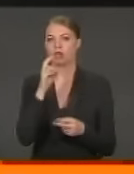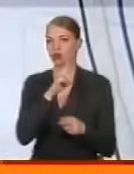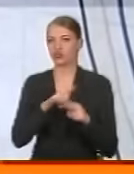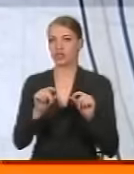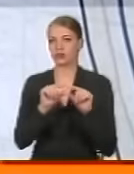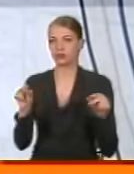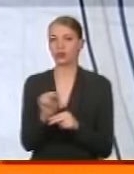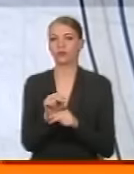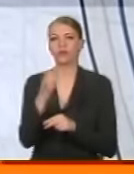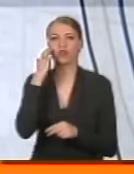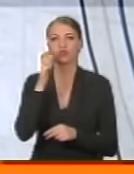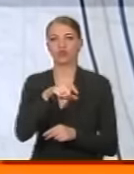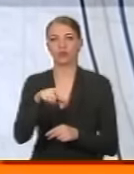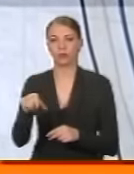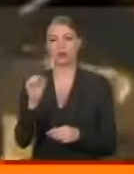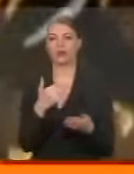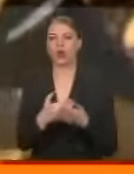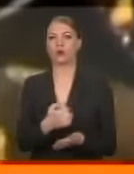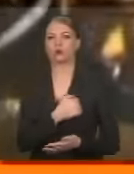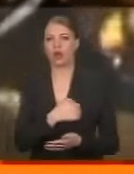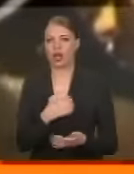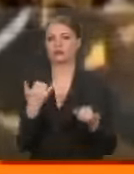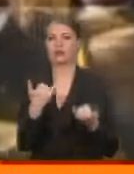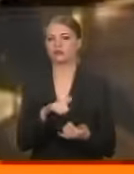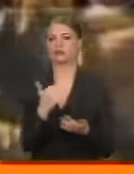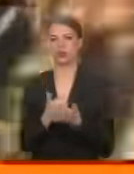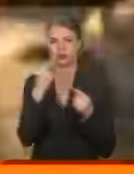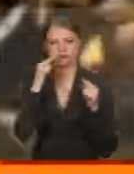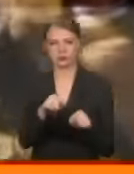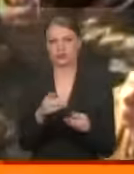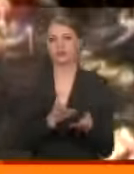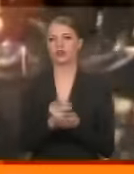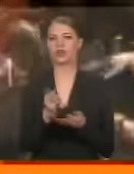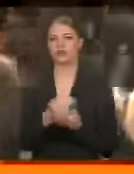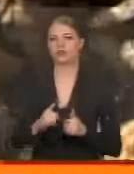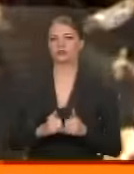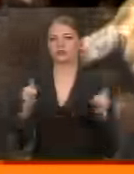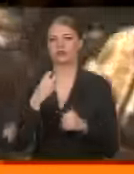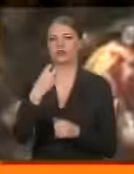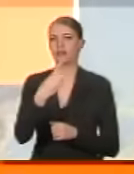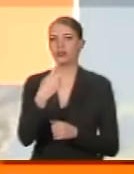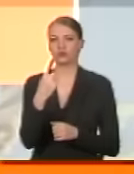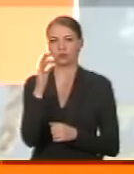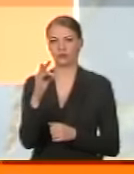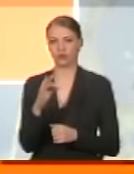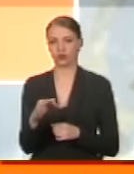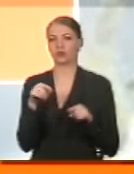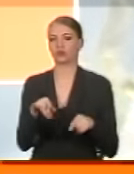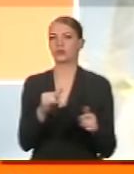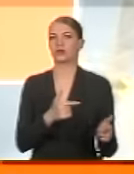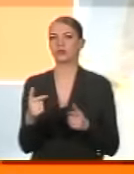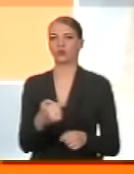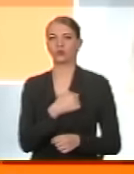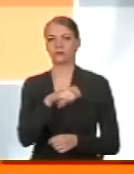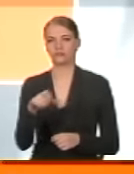стаття лікування чорнобильців. А от армія – чільний пріоритет уряду. Фінансування збільшене на 21%. Тут і